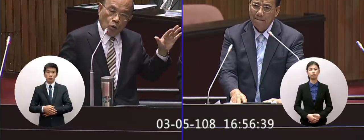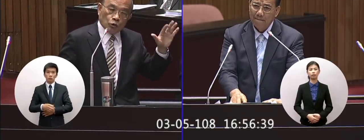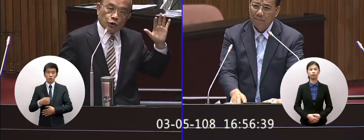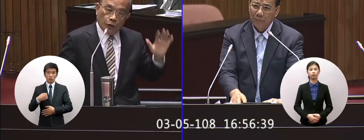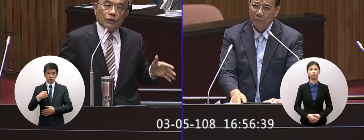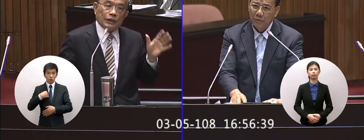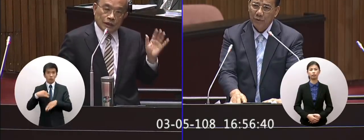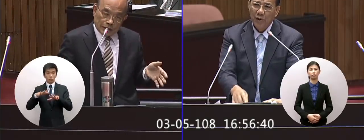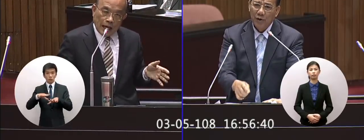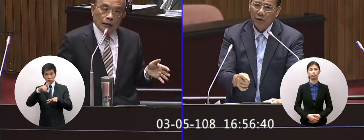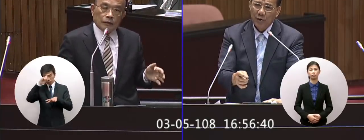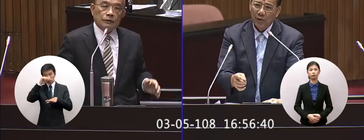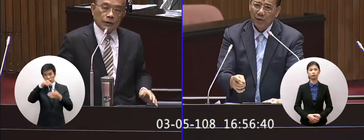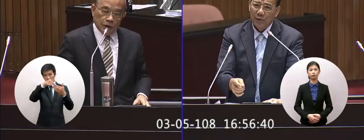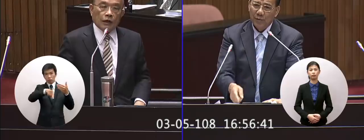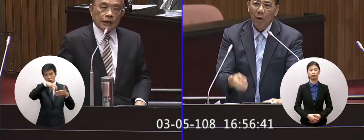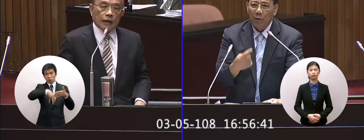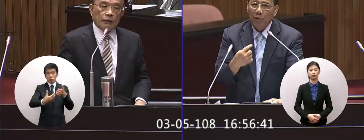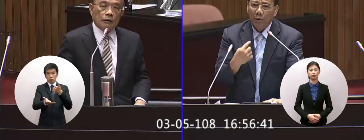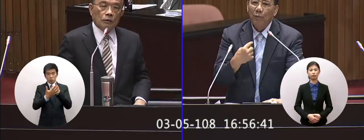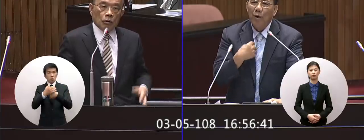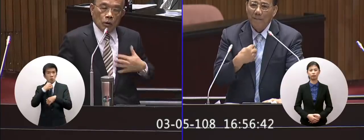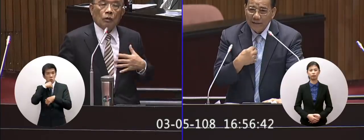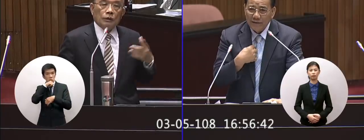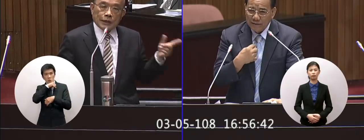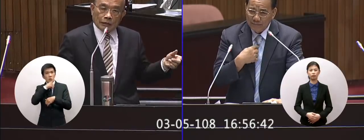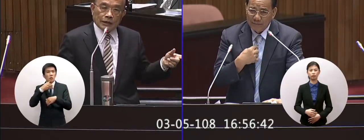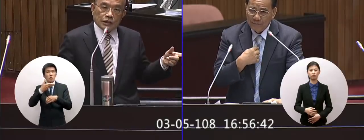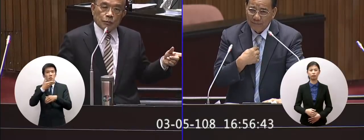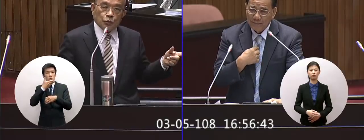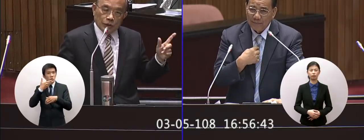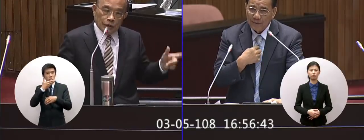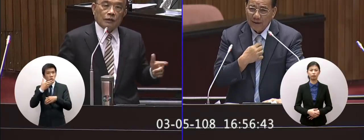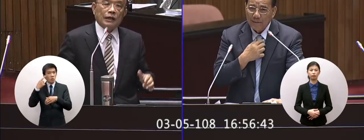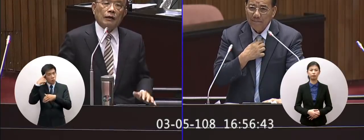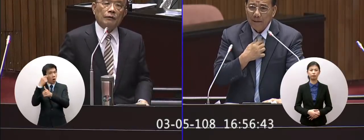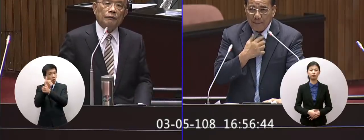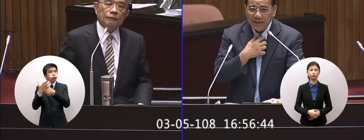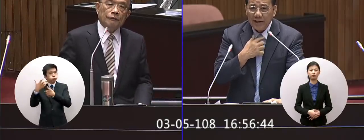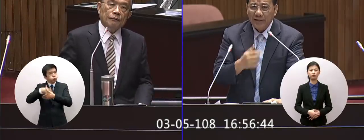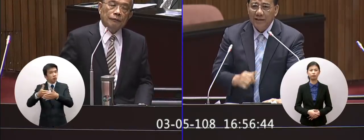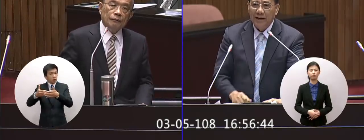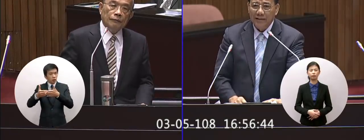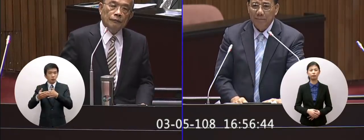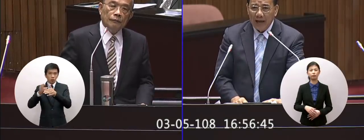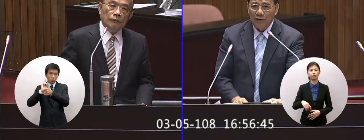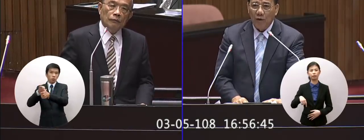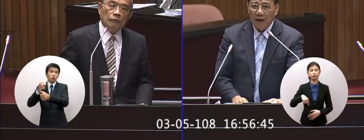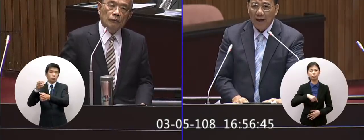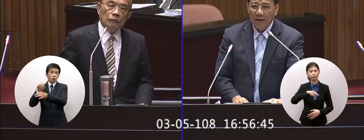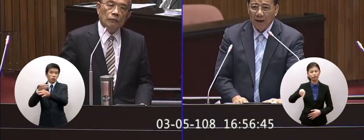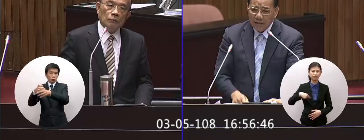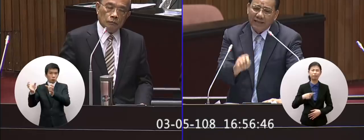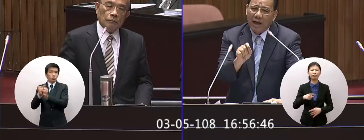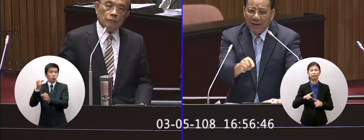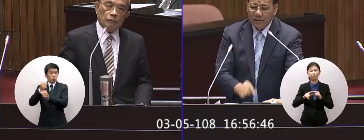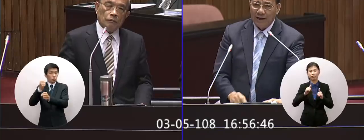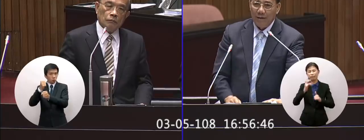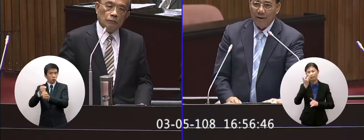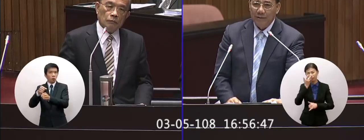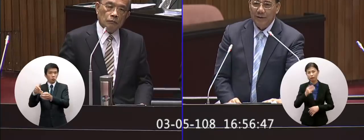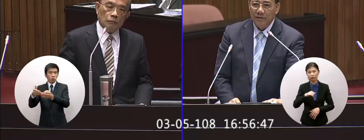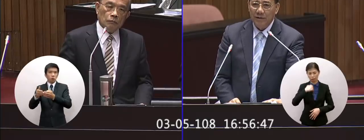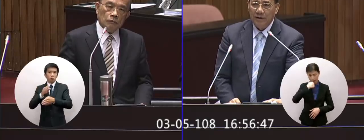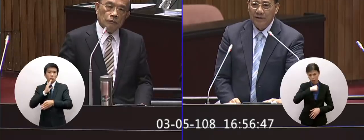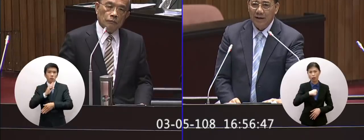在我国最有利的立场，一定要这样。我交代经济部一定要这样。 百姓听起来是不大懂了，啊，台湾